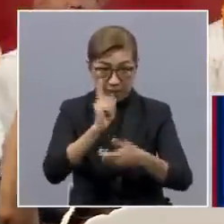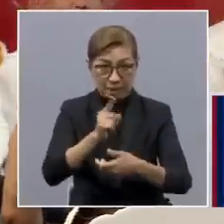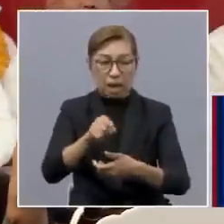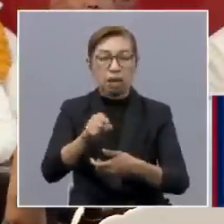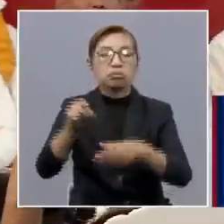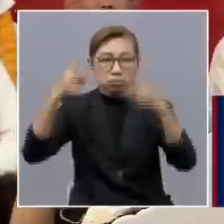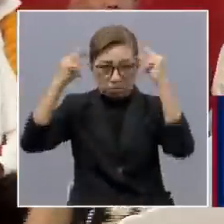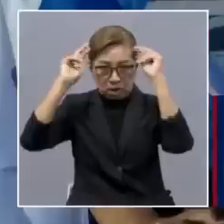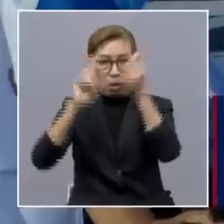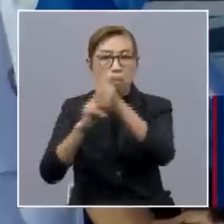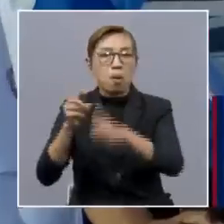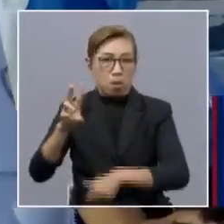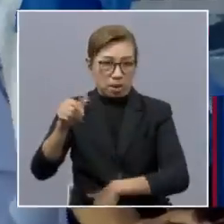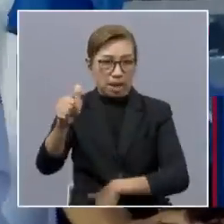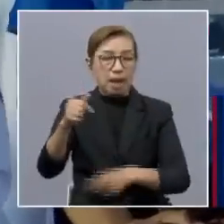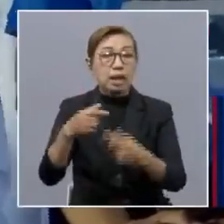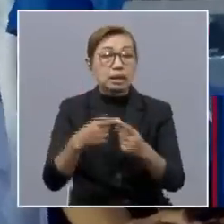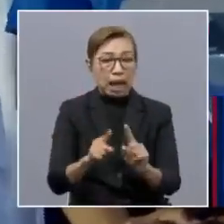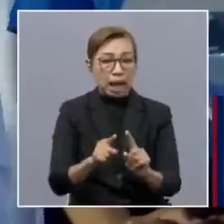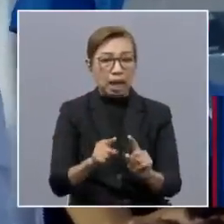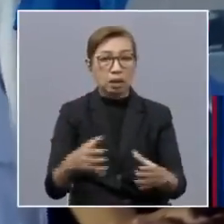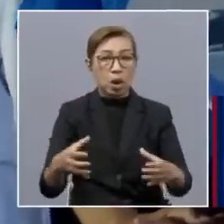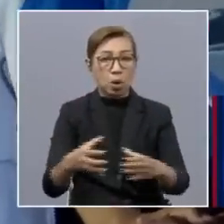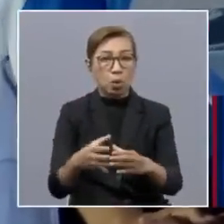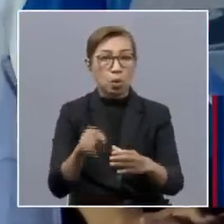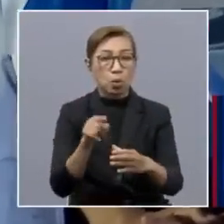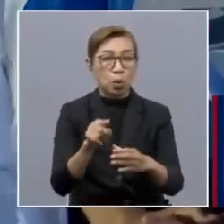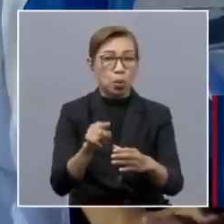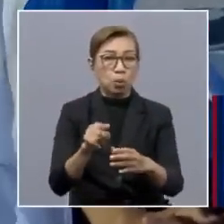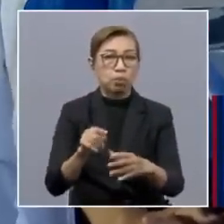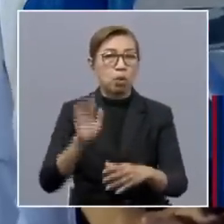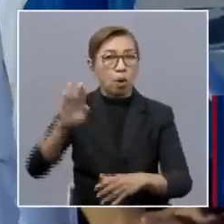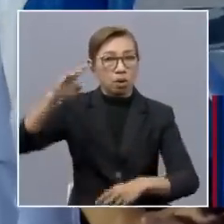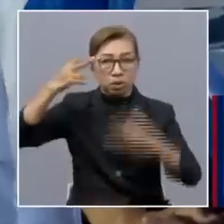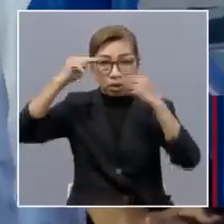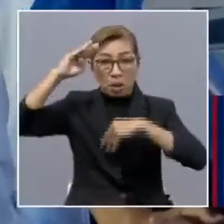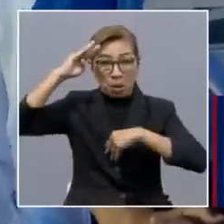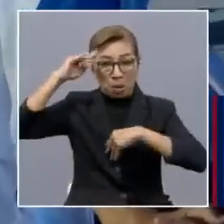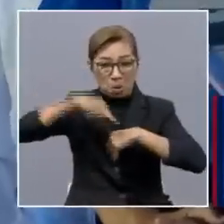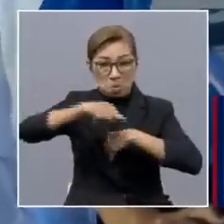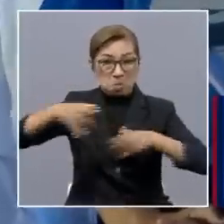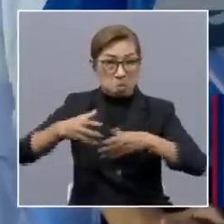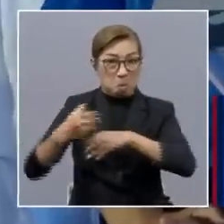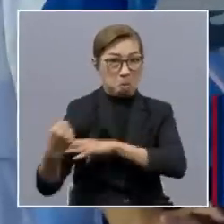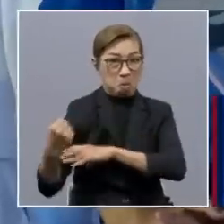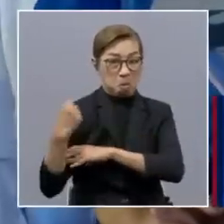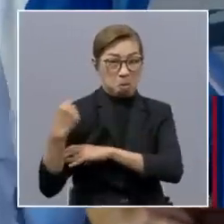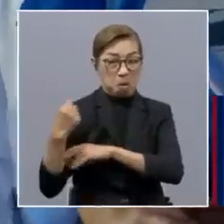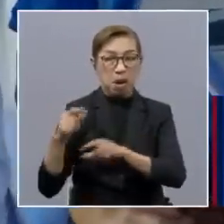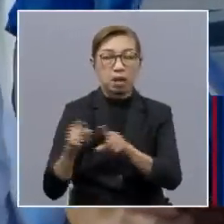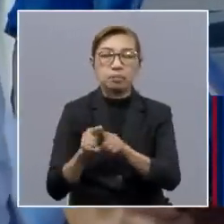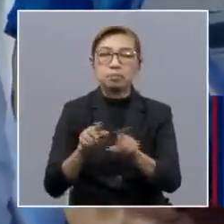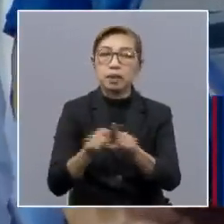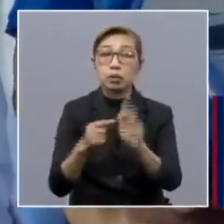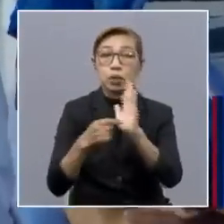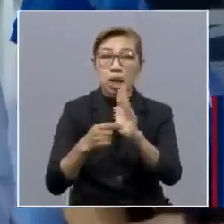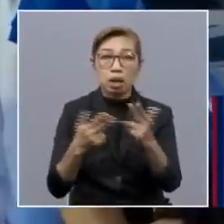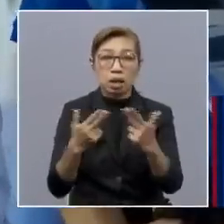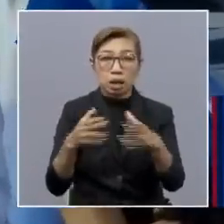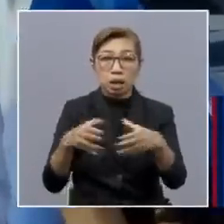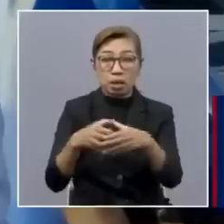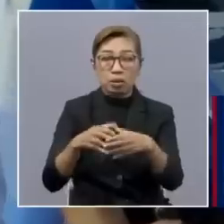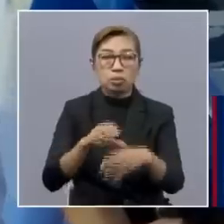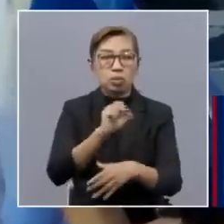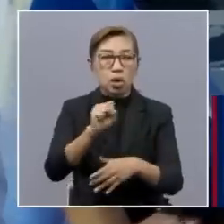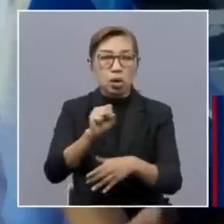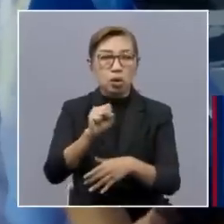กเว้นแต่ว่าพรรคของบิ๊กตู่อะค่ะหรือว่าพวกขวาจัดเขายังรวมพลังกันเหนียวแน่นสมมุติว่ารวมไทยสร้างชาติได้ไป60